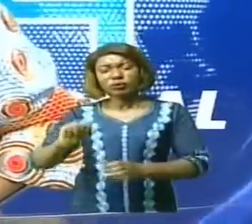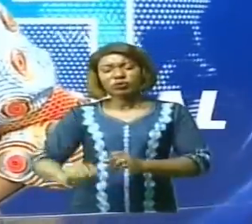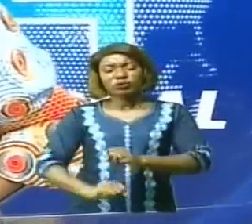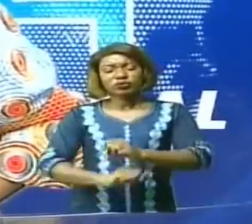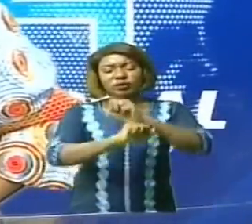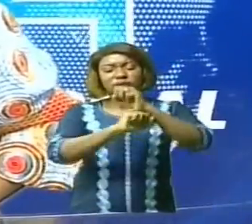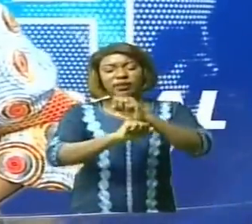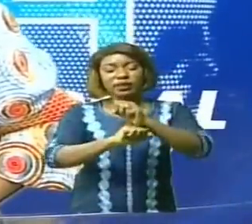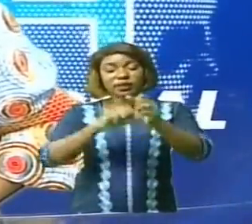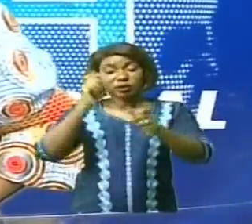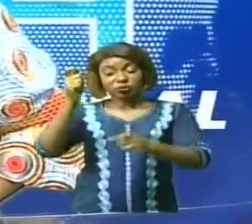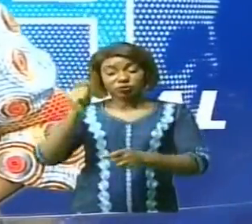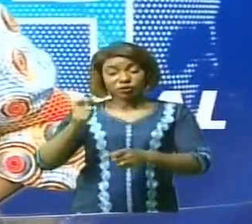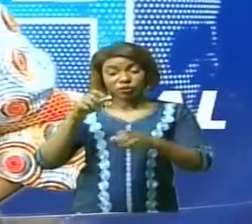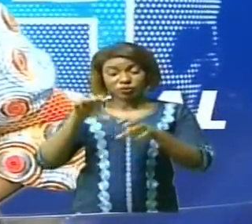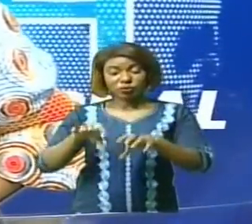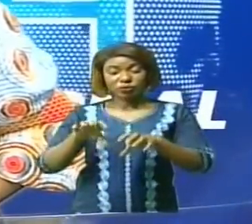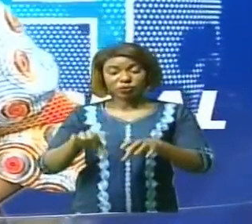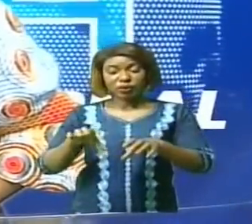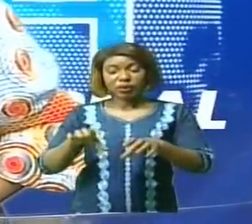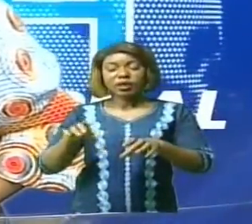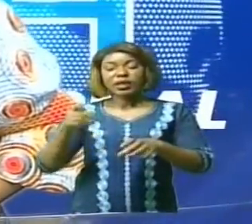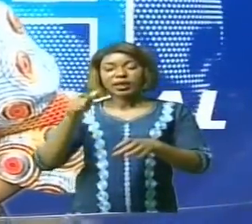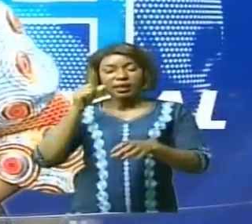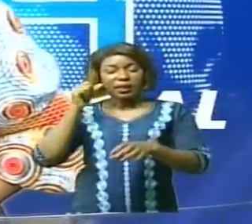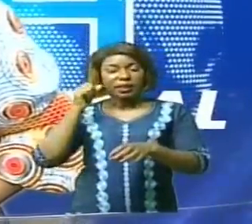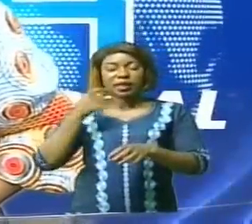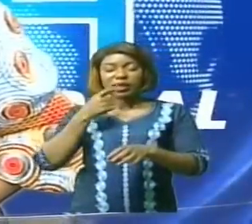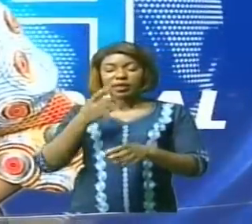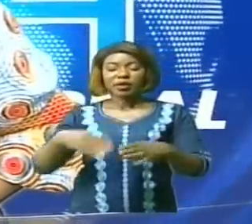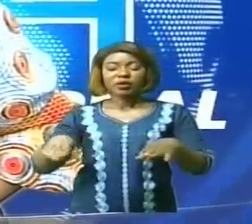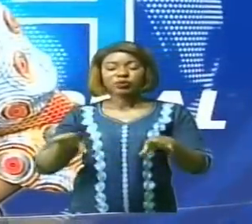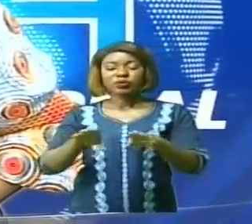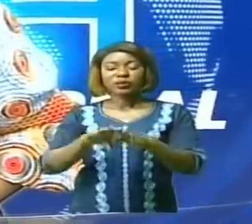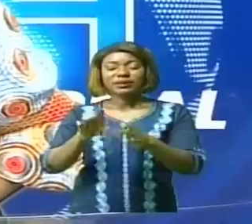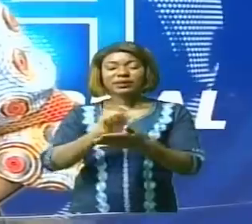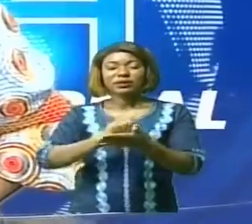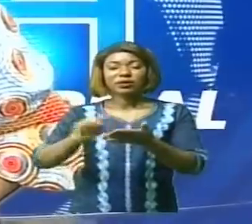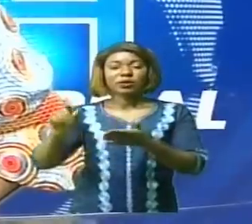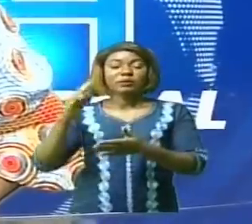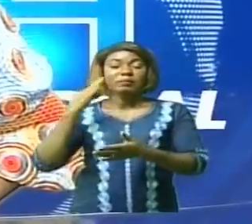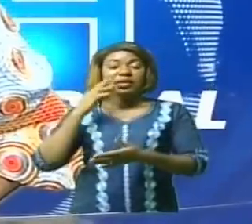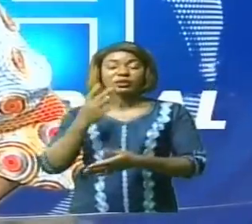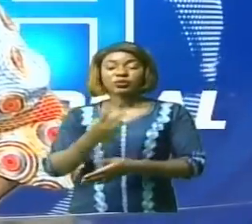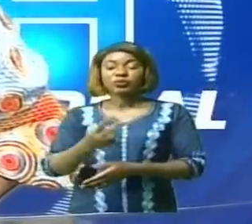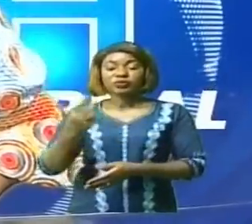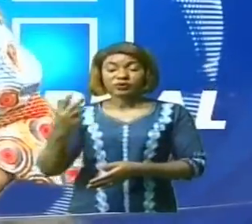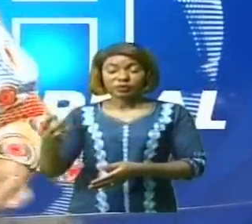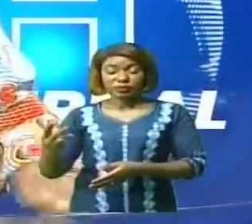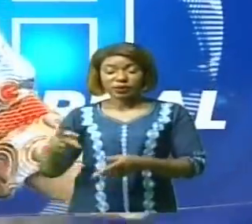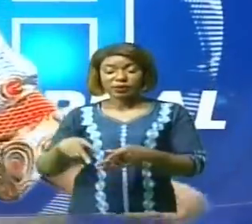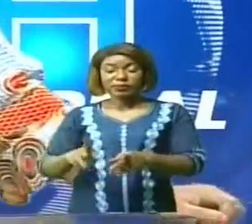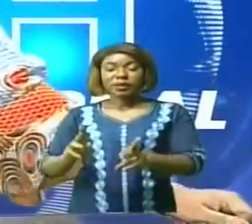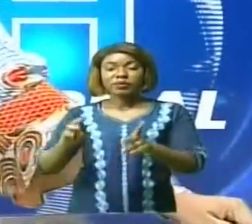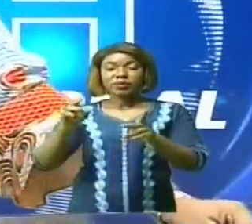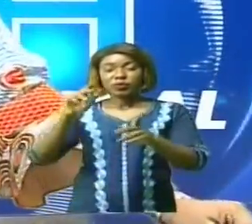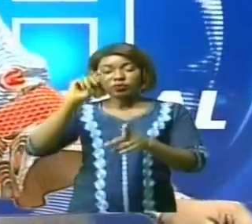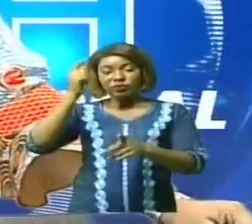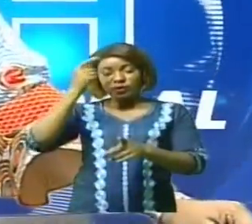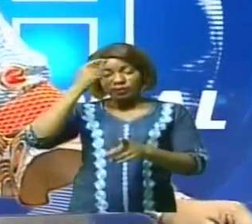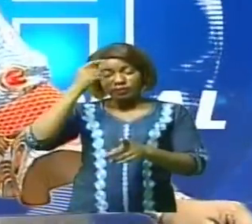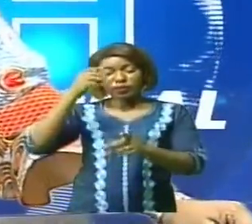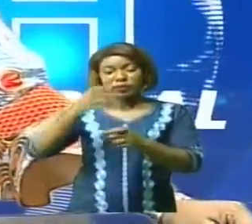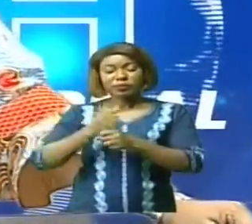s'exprimait ainsi hier lors de la clôture de la session de mars 2022. Cette plénière a permis au gouvernement d'obtenir une